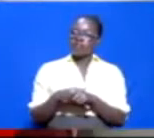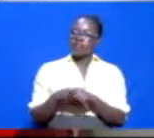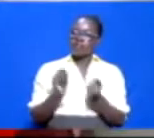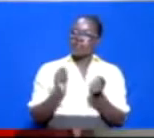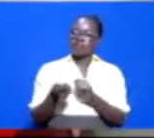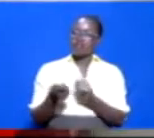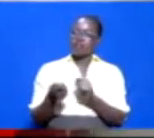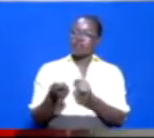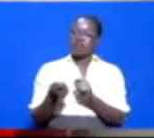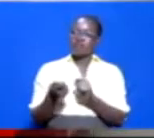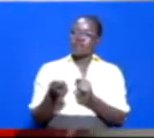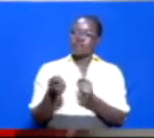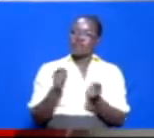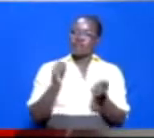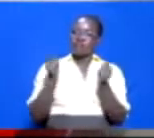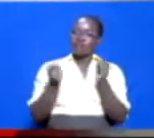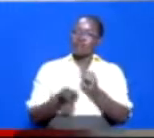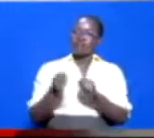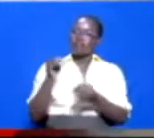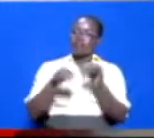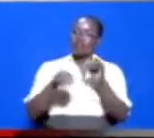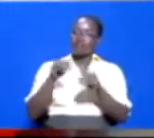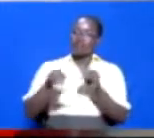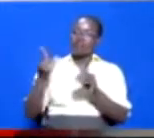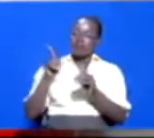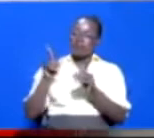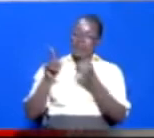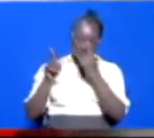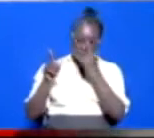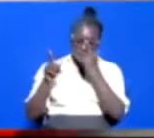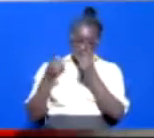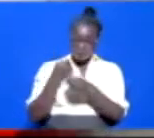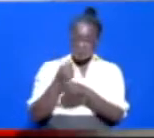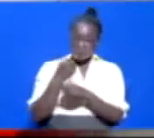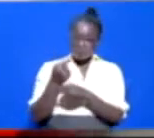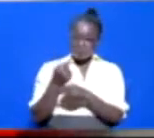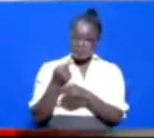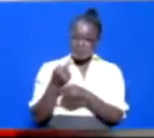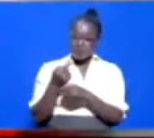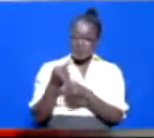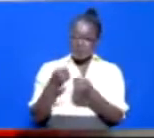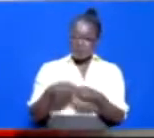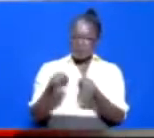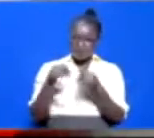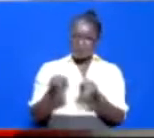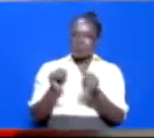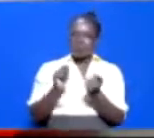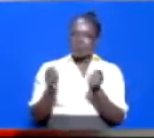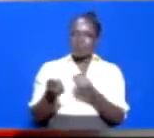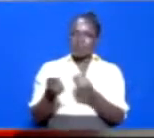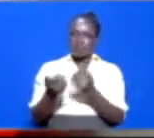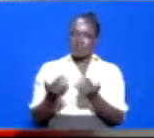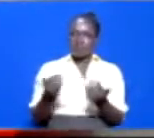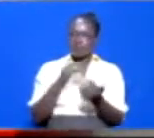Mm-hmm. Wakageuza zile ma election law na kadhalika kuhakikisha kwamba wataweza kujaribu kurekebisha vitu, ndio